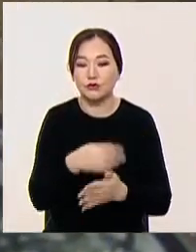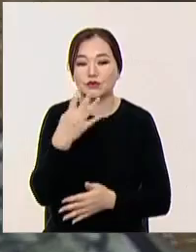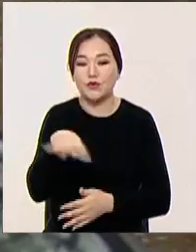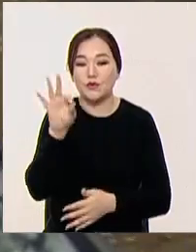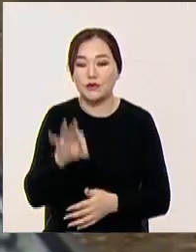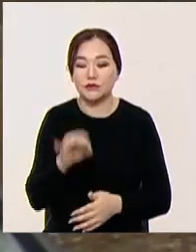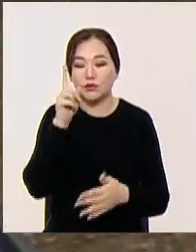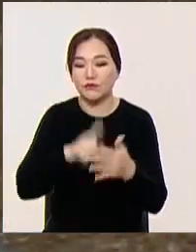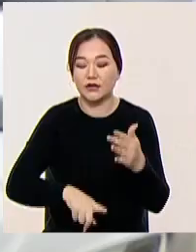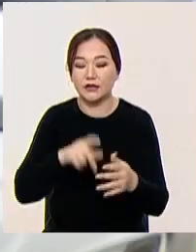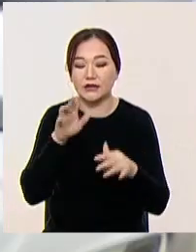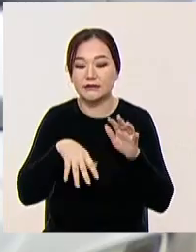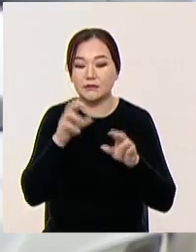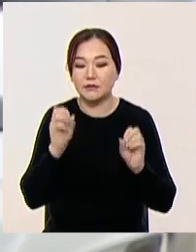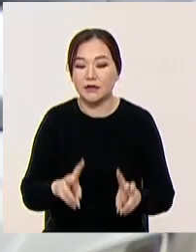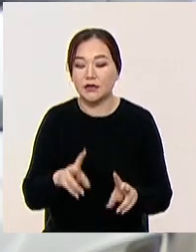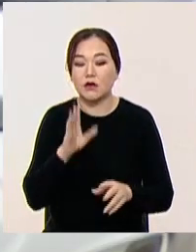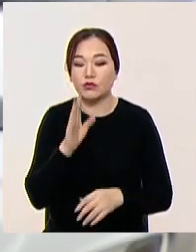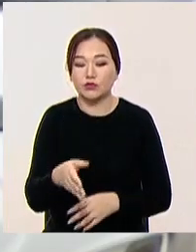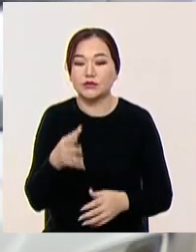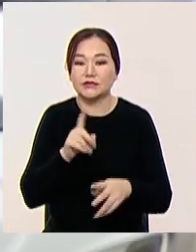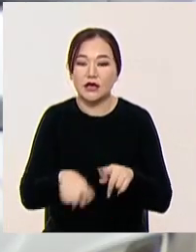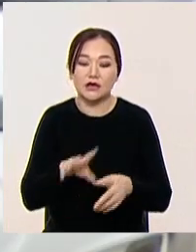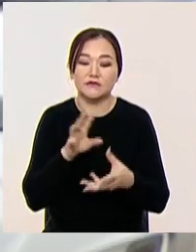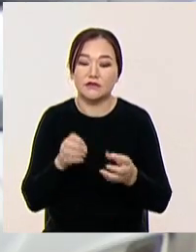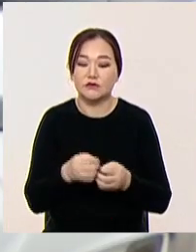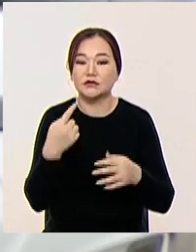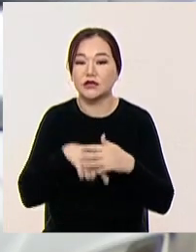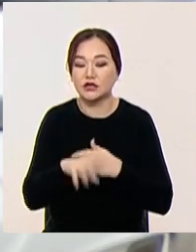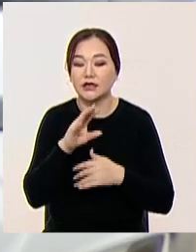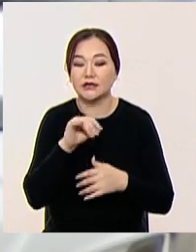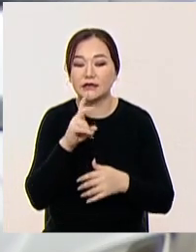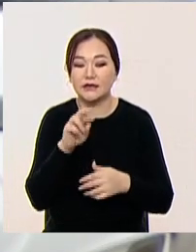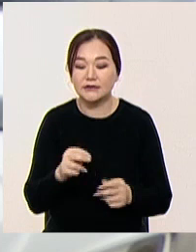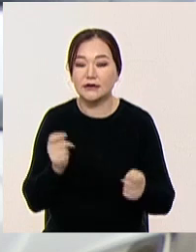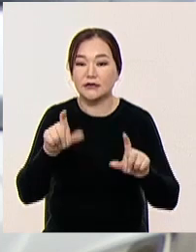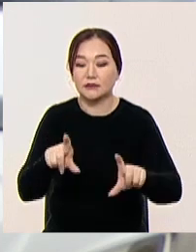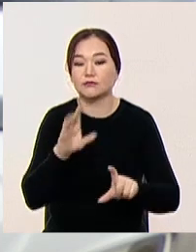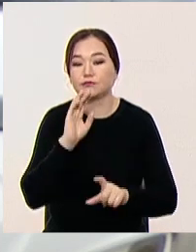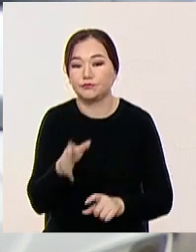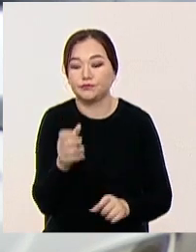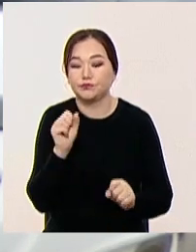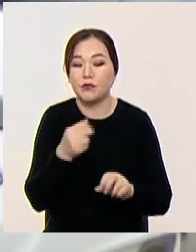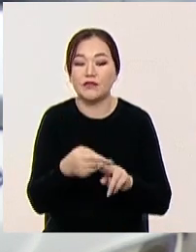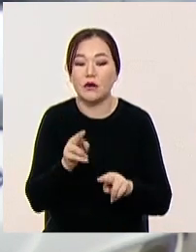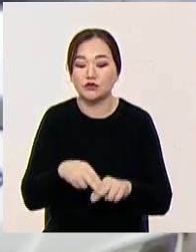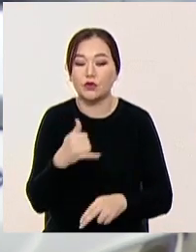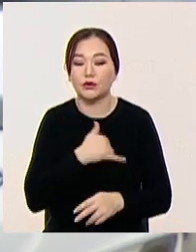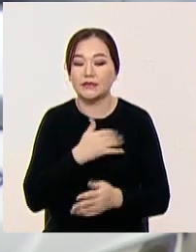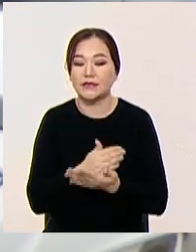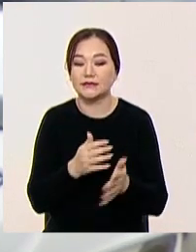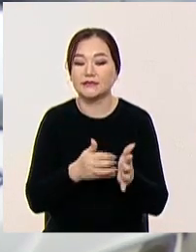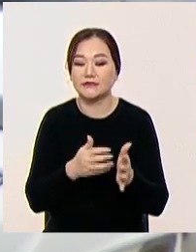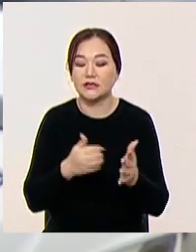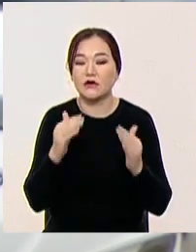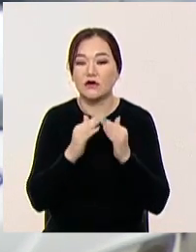40%, уверены эксперты. Ну, будет, скорее всего, незначительная также и тенденция к удорожанию. Потому что все-таки у нас есть дефицит